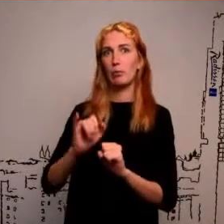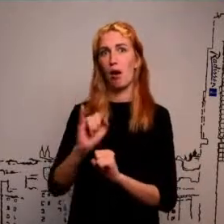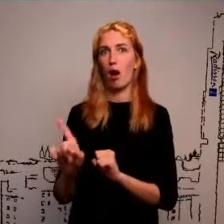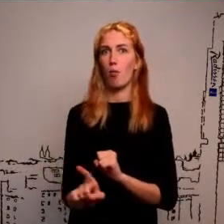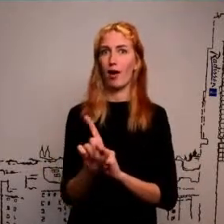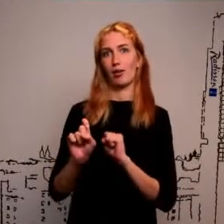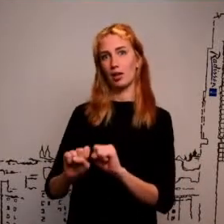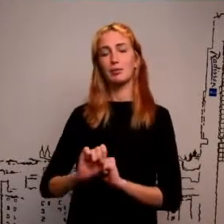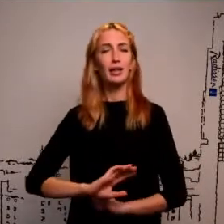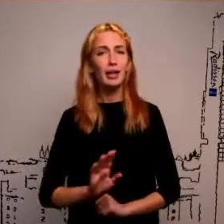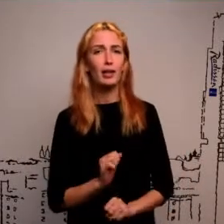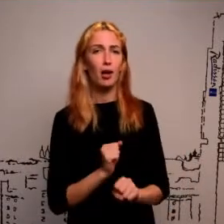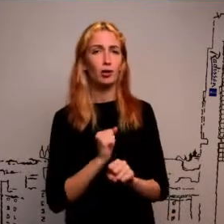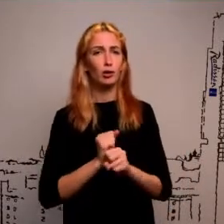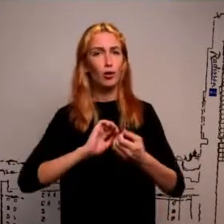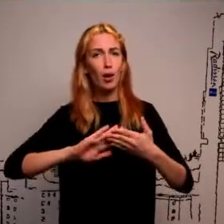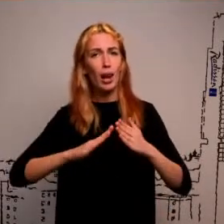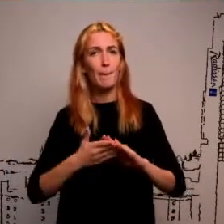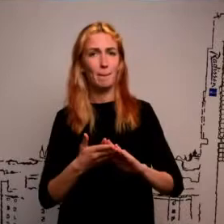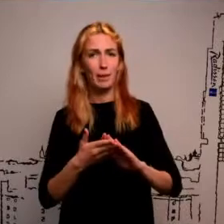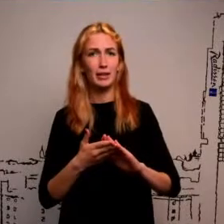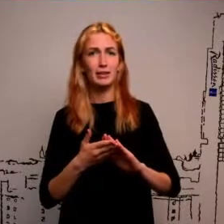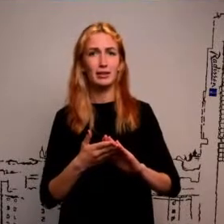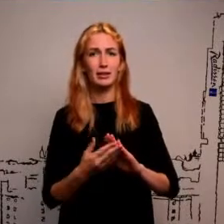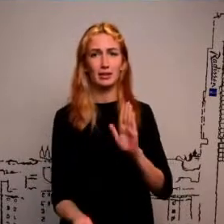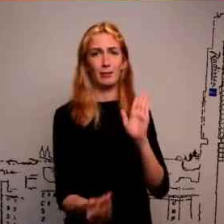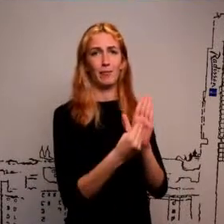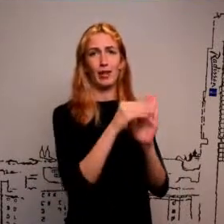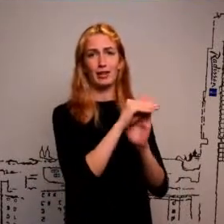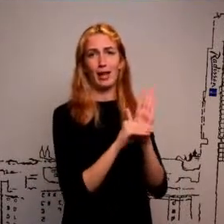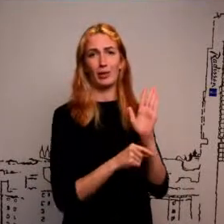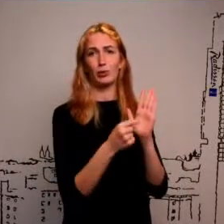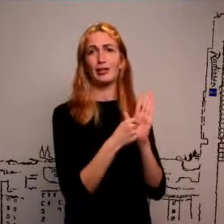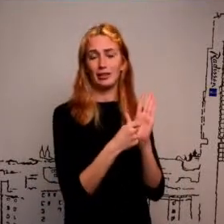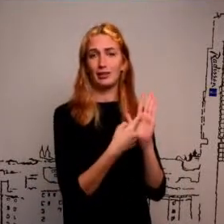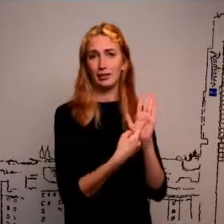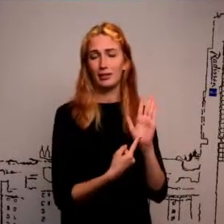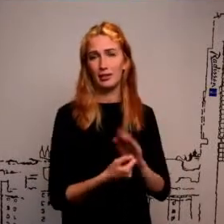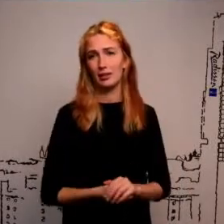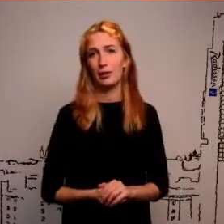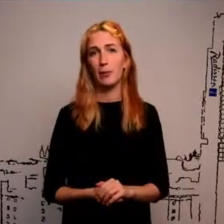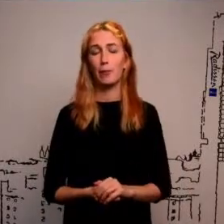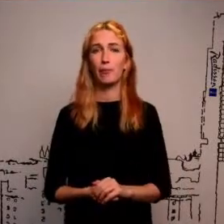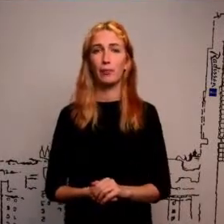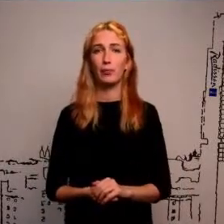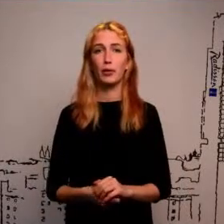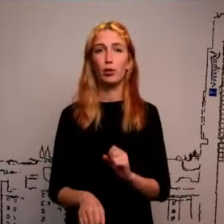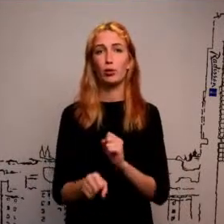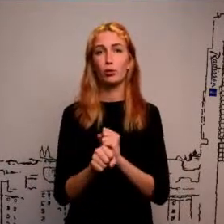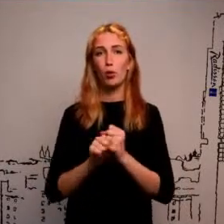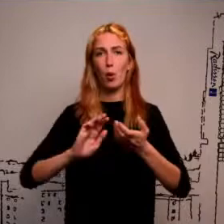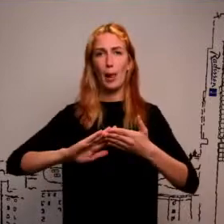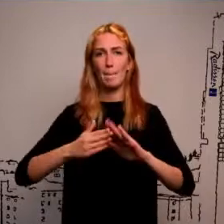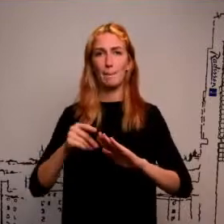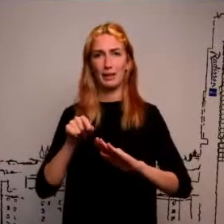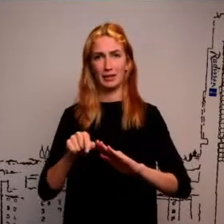Ei, no tööleping on nõutud juba, tuleneb juba seadusest. Töölepingu kirjalik vorm on ikkagi täiesti